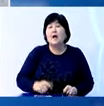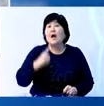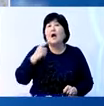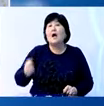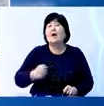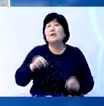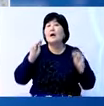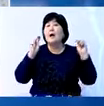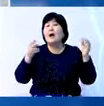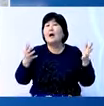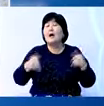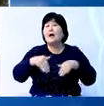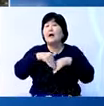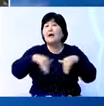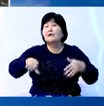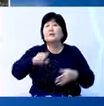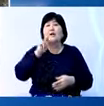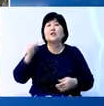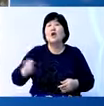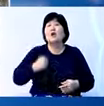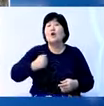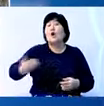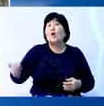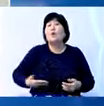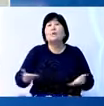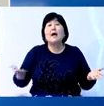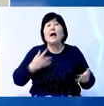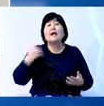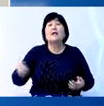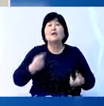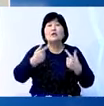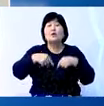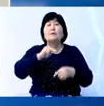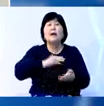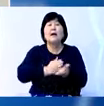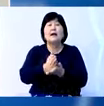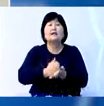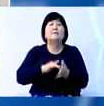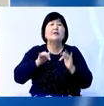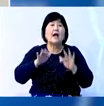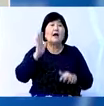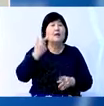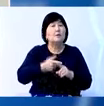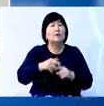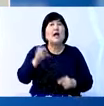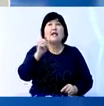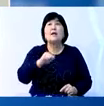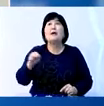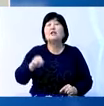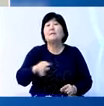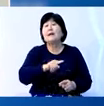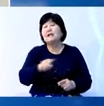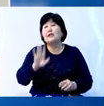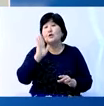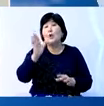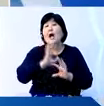Сарбаздар ант қабылдады, сап түзеген жас жауынгерлер енді өңіріміздің қай әскери құрылымында қызметтерін атқармақ. Бұл туралы мен Еламан Жұматов сәлден